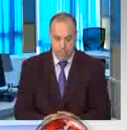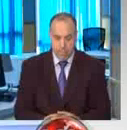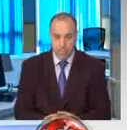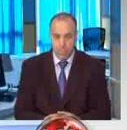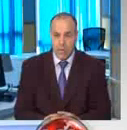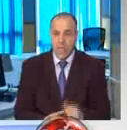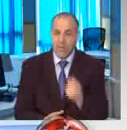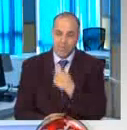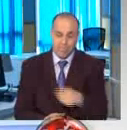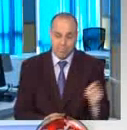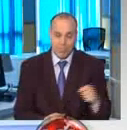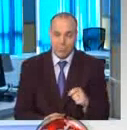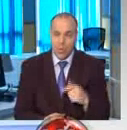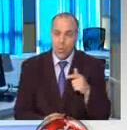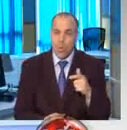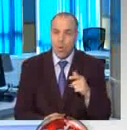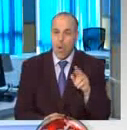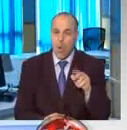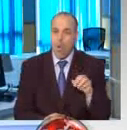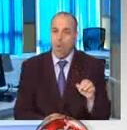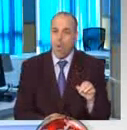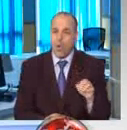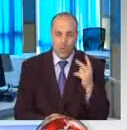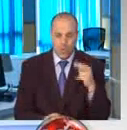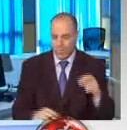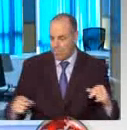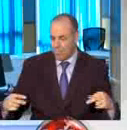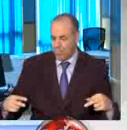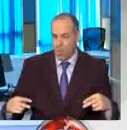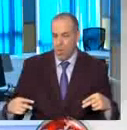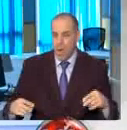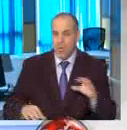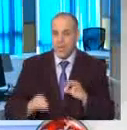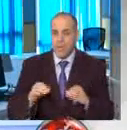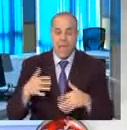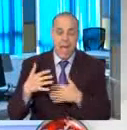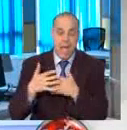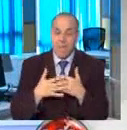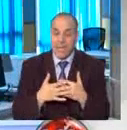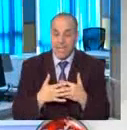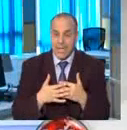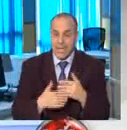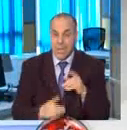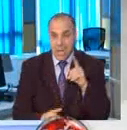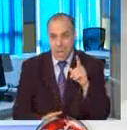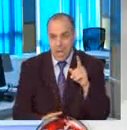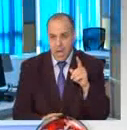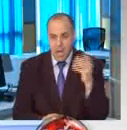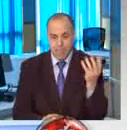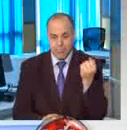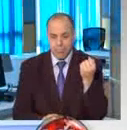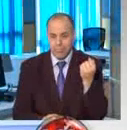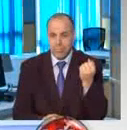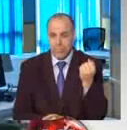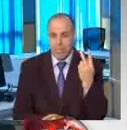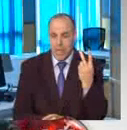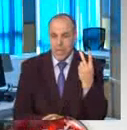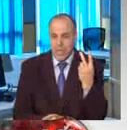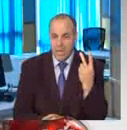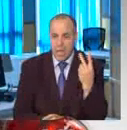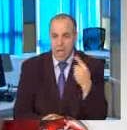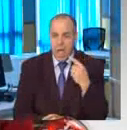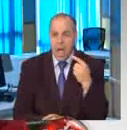في كرة المضرب قاد الأخوان مايك وبوب براون منتخب الولايات المتحدة الأمريكية إلى تحقيق الفوز الثاني